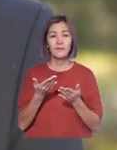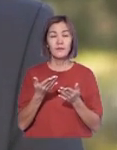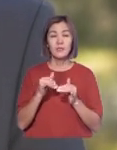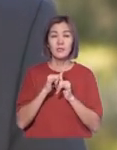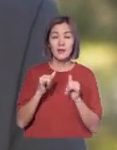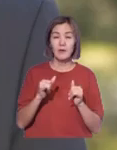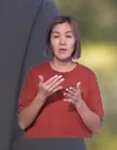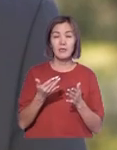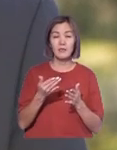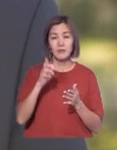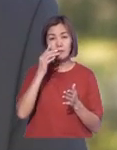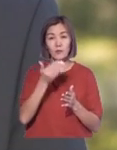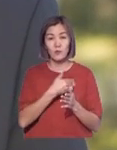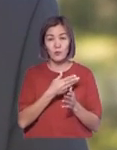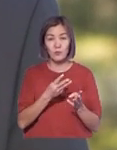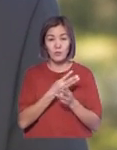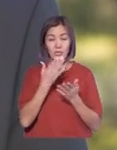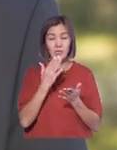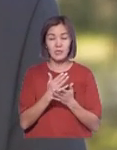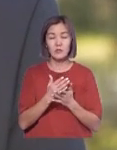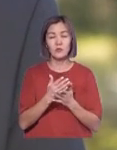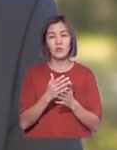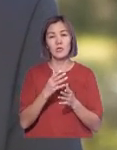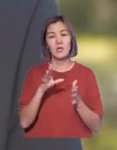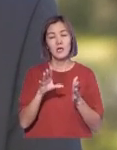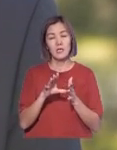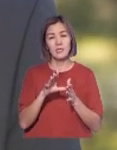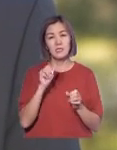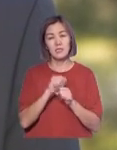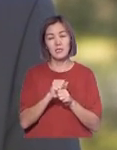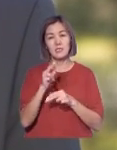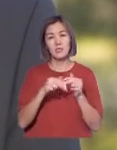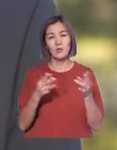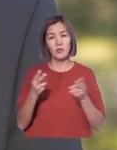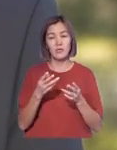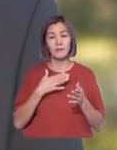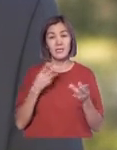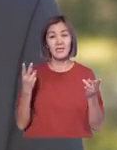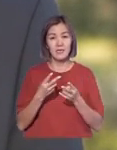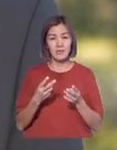дамыған елдердің қатарына қосылғымыз келсе, онда бізге де керек деп есептеймін.